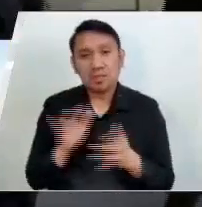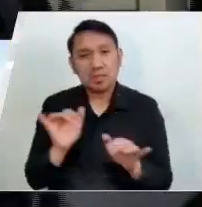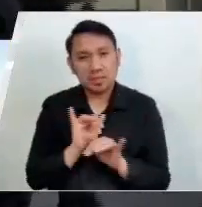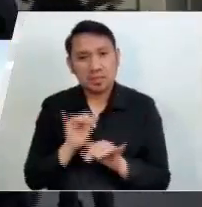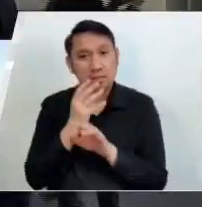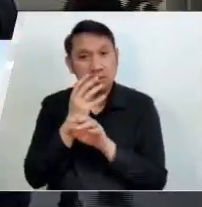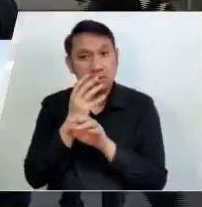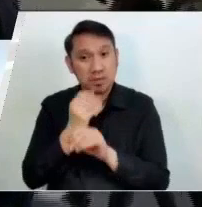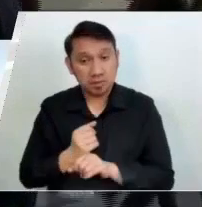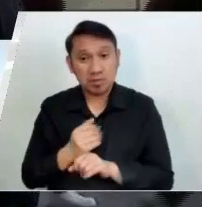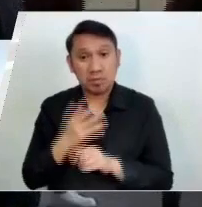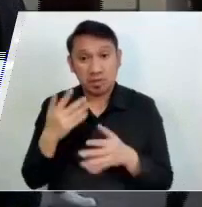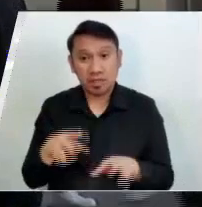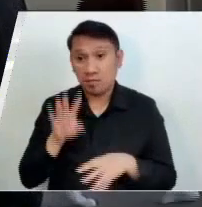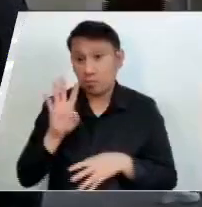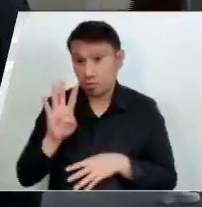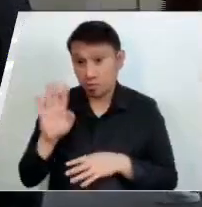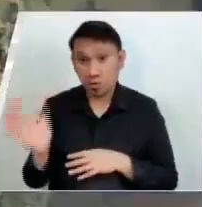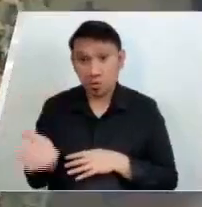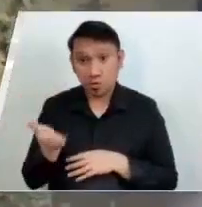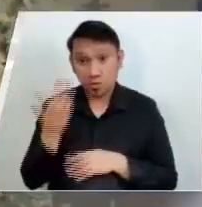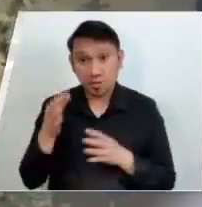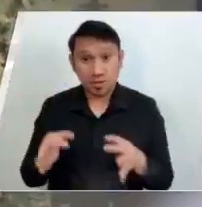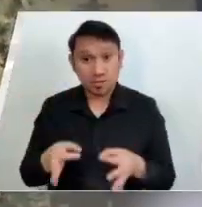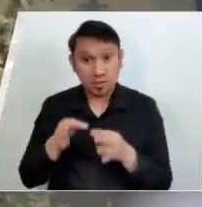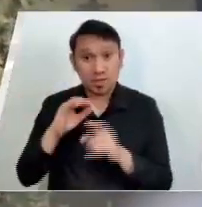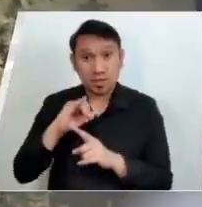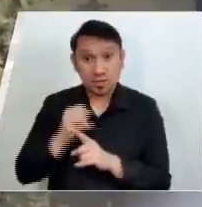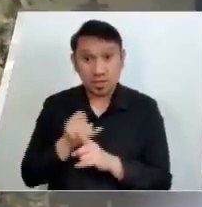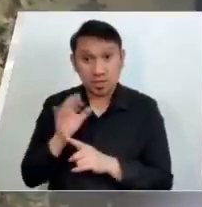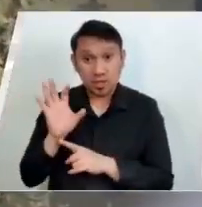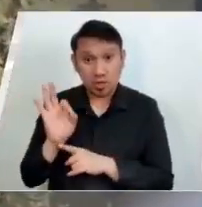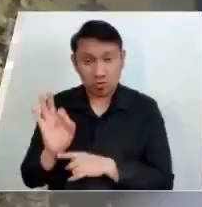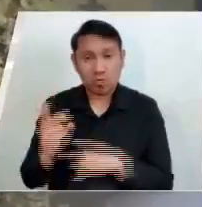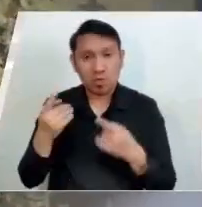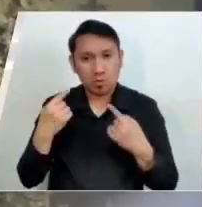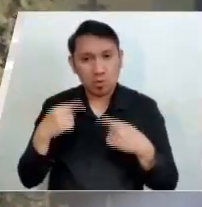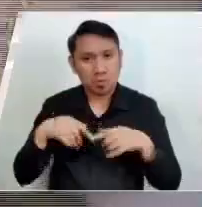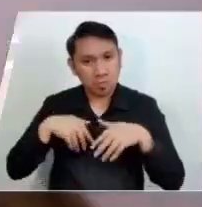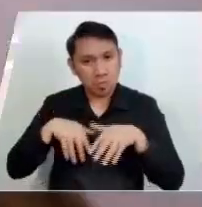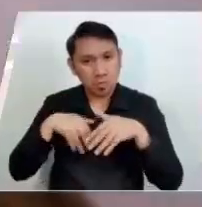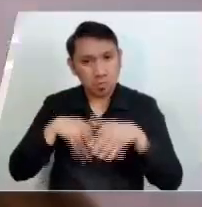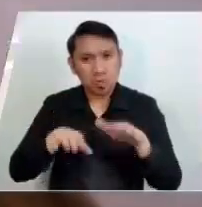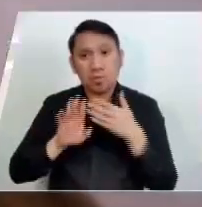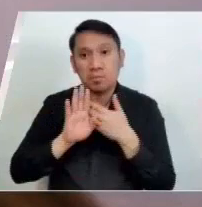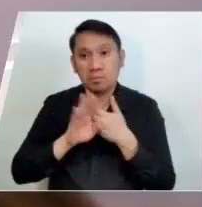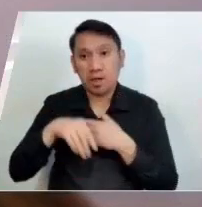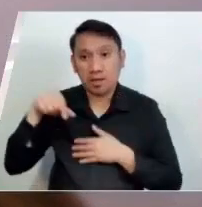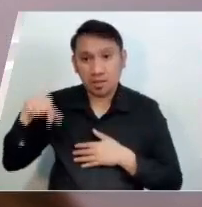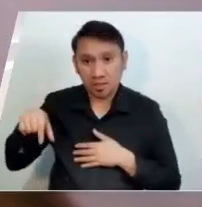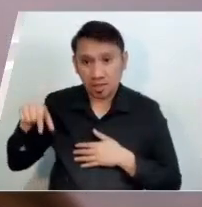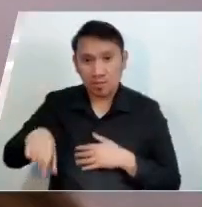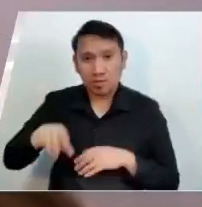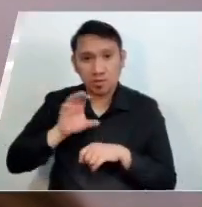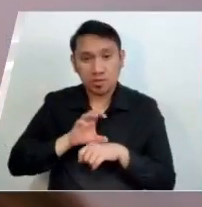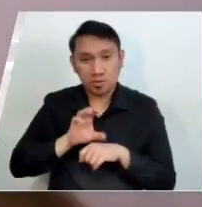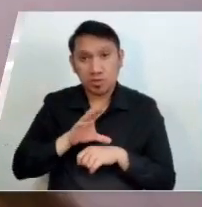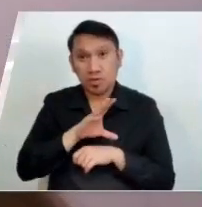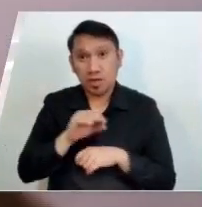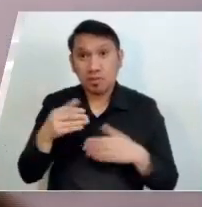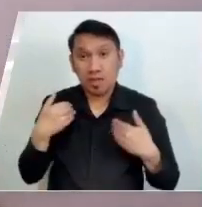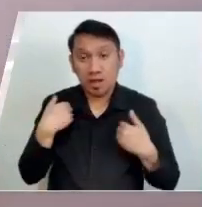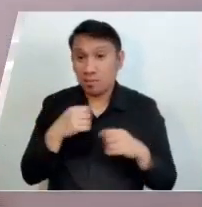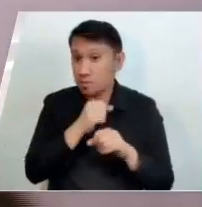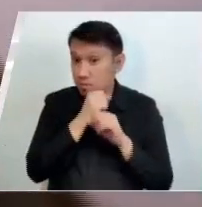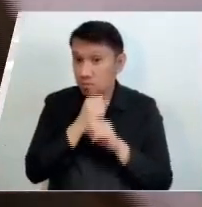4 a.m. Mass sa Luneta Grandstand sa January 9, tutulak na ang prosesyon pabalik ng Quiapo Church. Ibabalik na rin ang pahalik na magsisimula